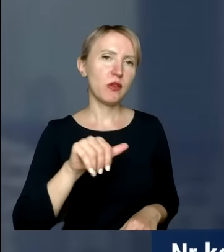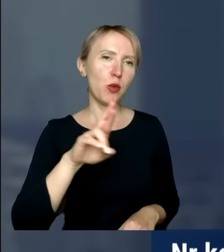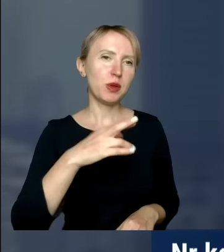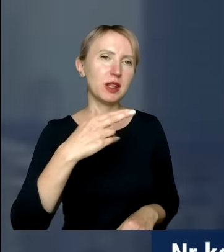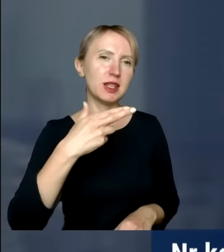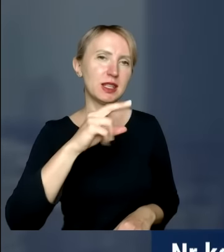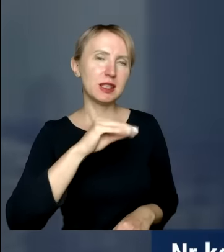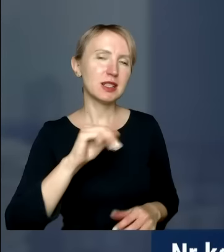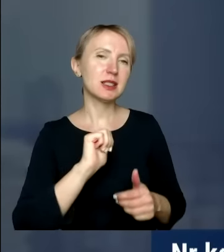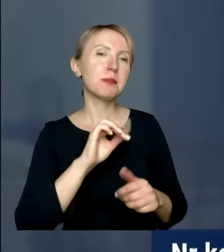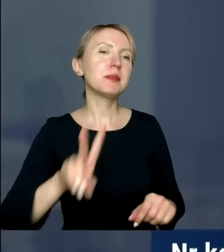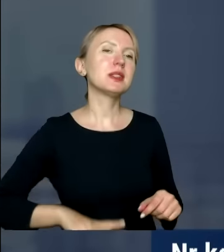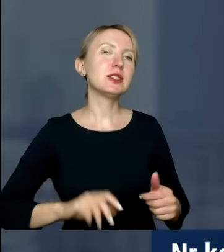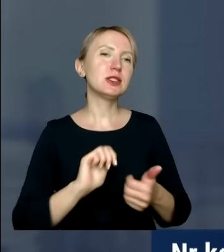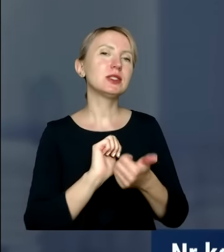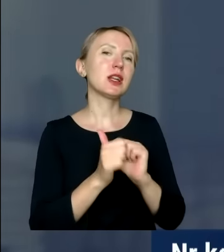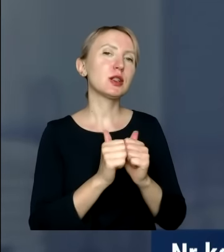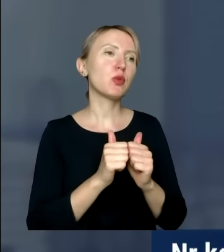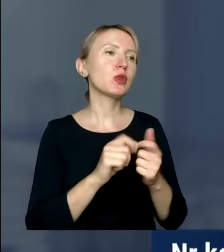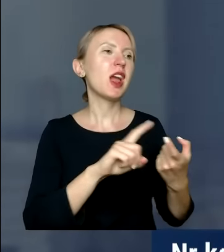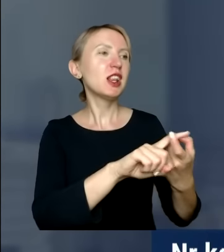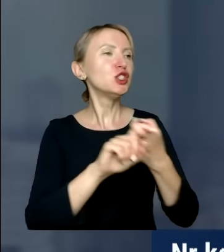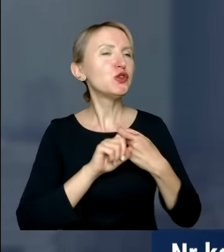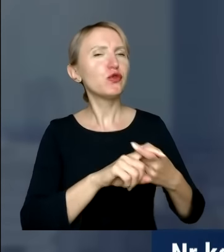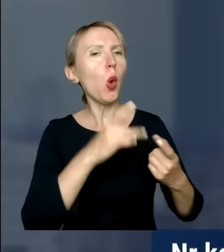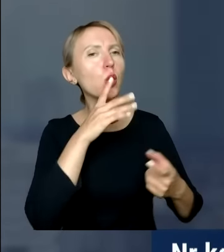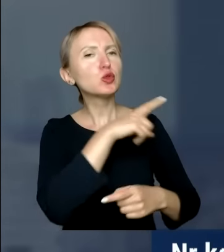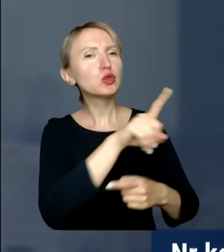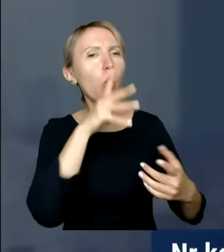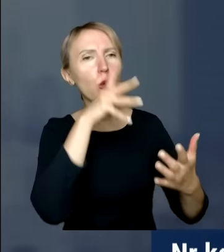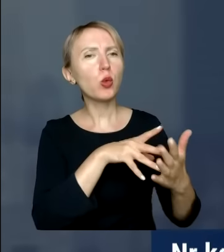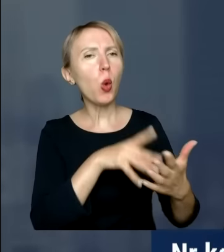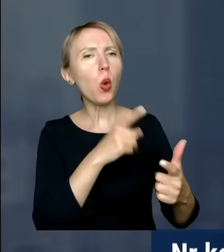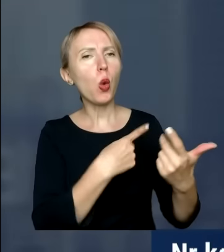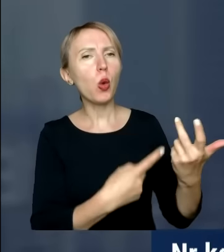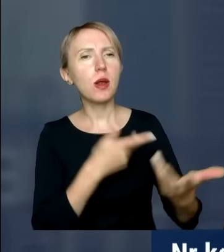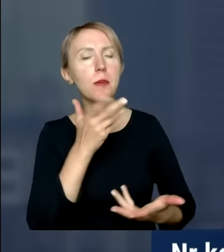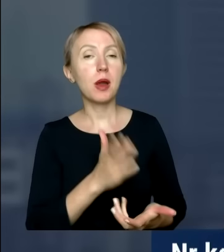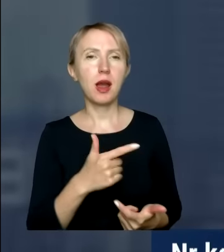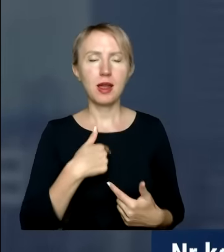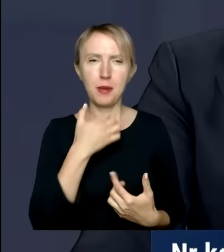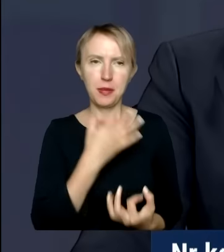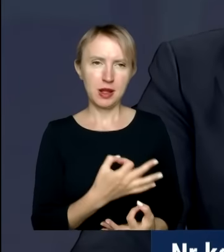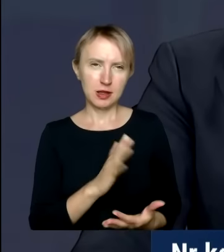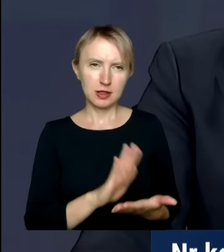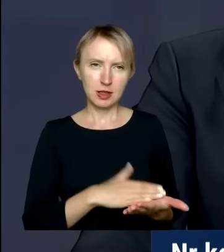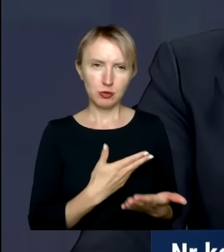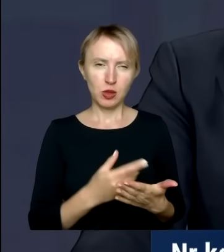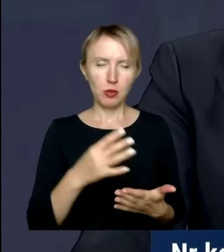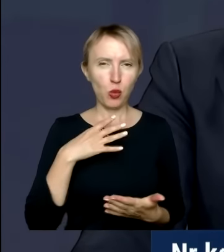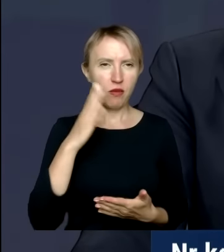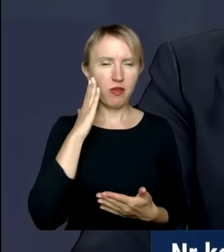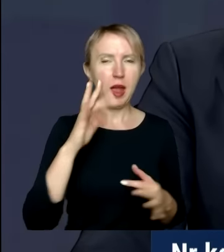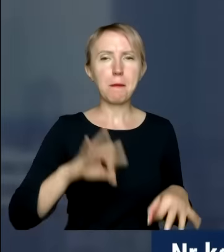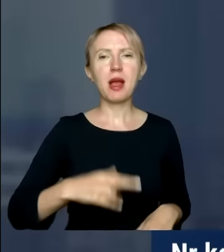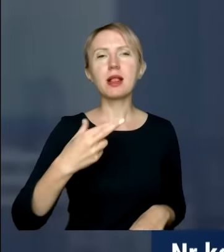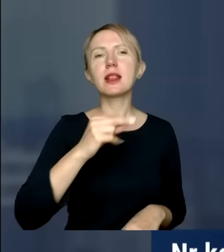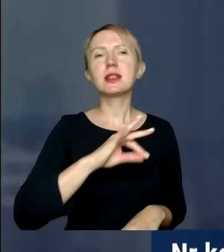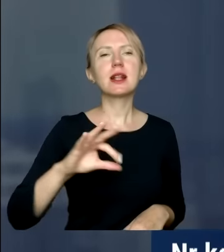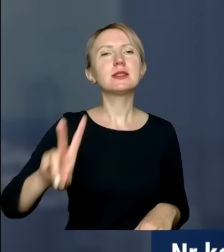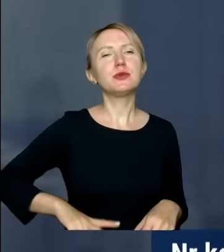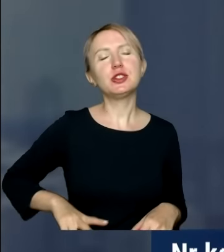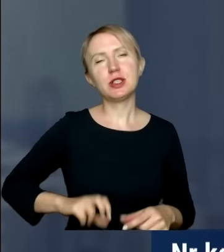minister sportu oskarża związki i on je rozliczy i tak dalej a moje pytanie brzmi czy na przykład kiedy wiadomo było pan Nitra został ministrem